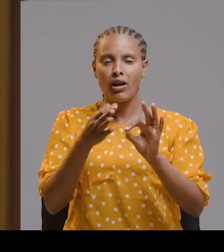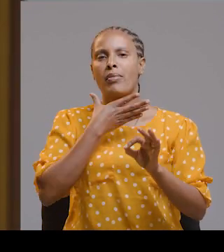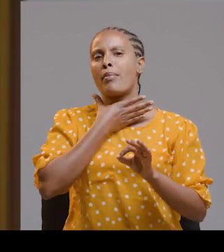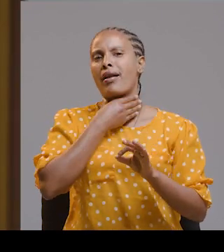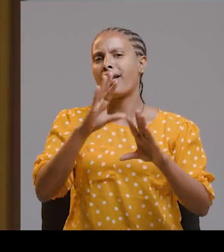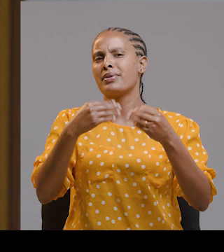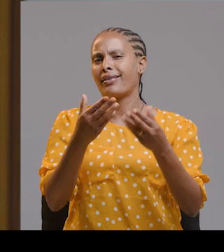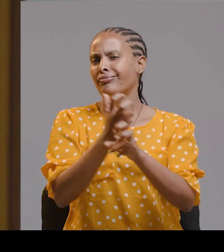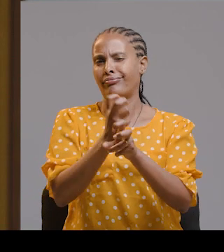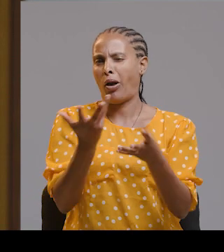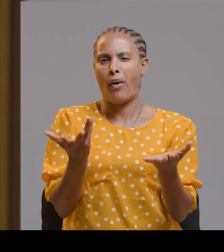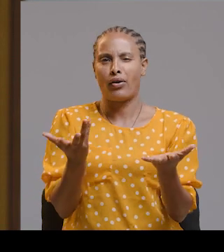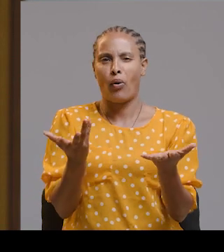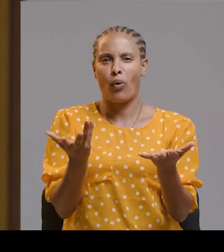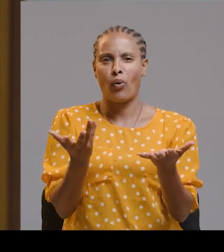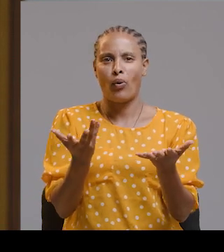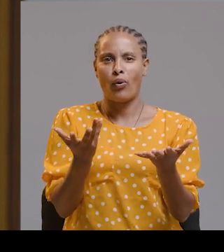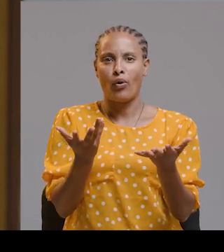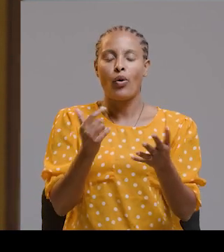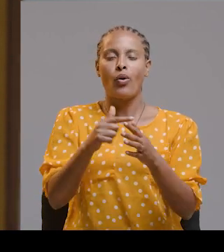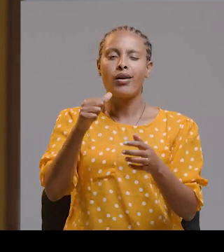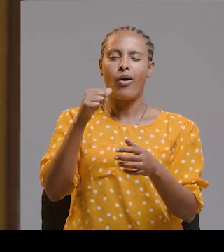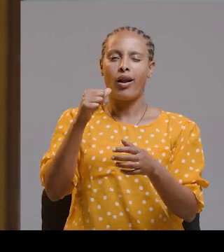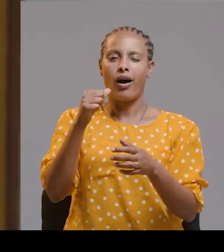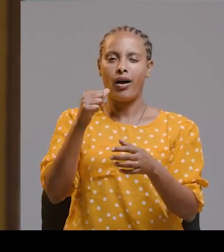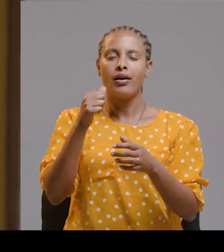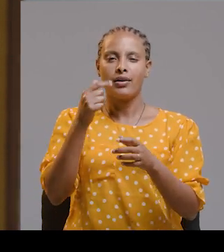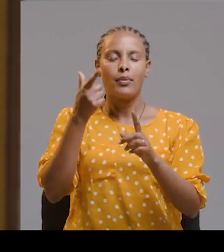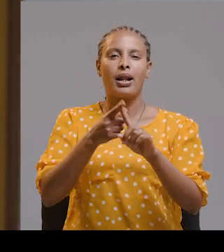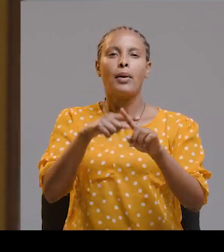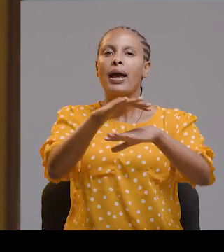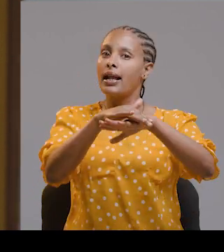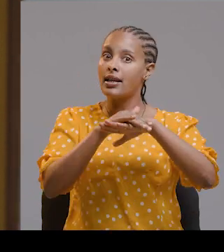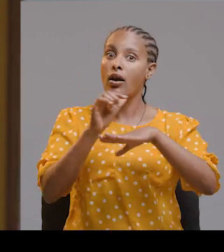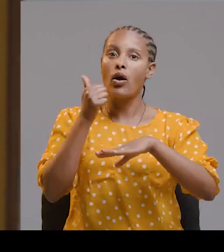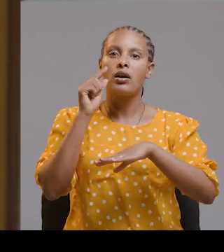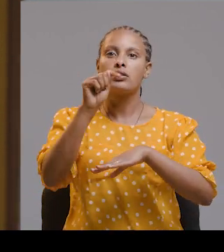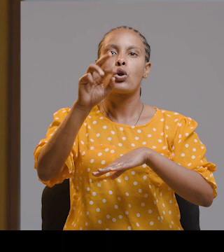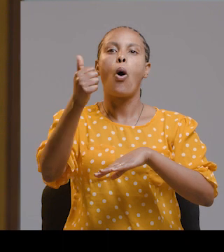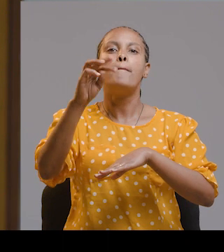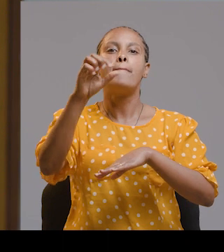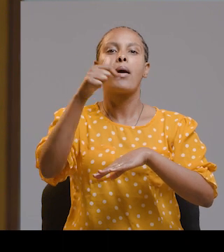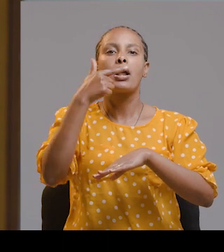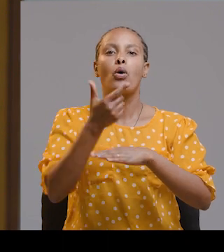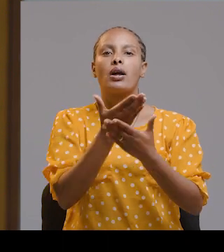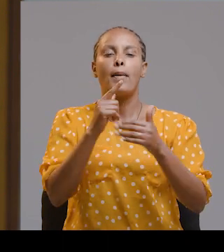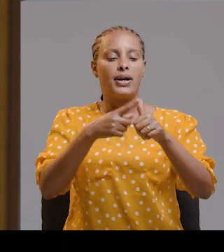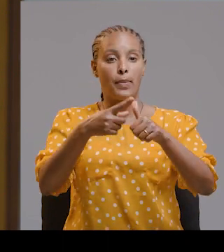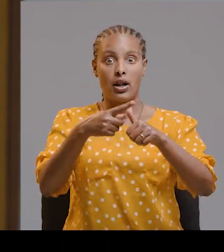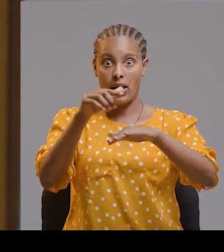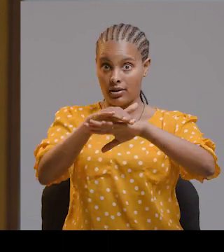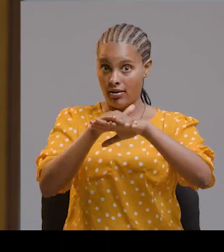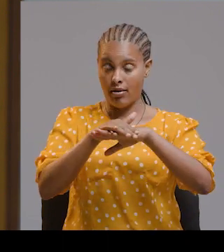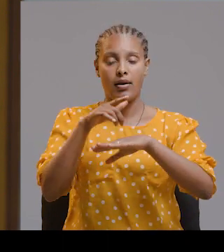با آماری نه لمسه تچگرال و دو عالم ملل سوالن سن نیو بنگلیزی نیام بیهون تروما میلون اگر مجمع ریا